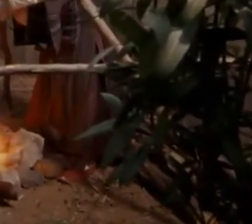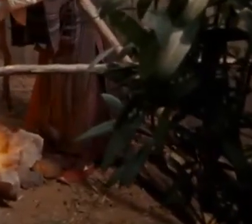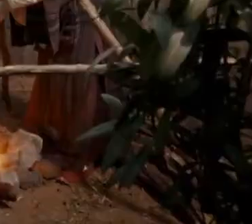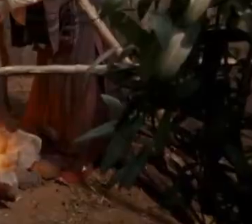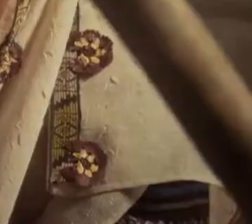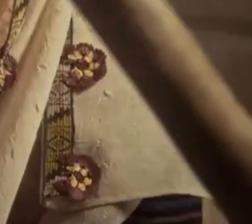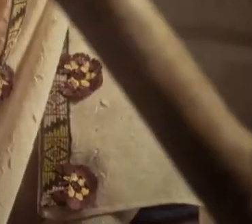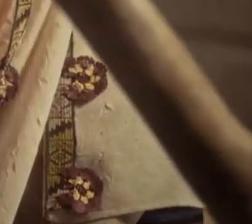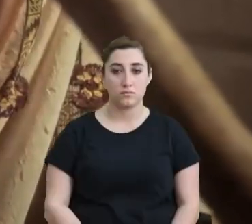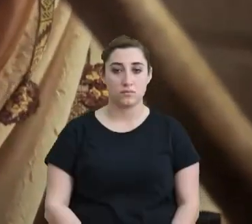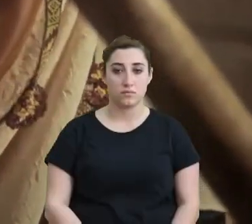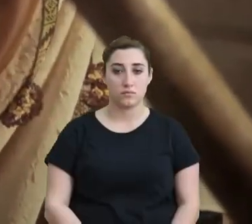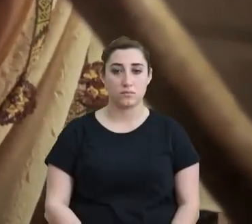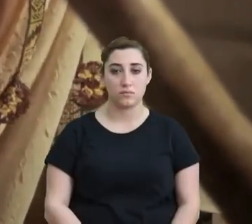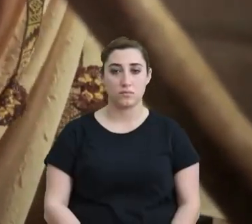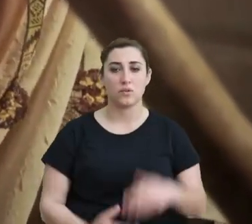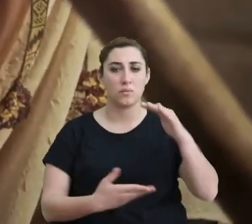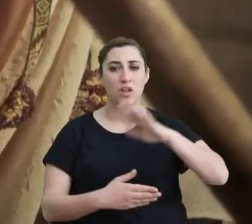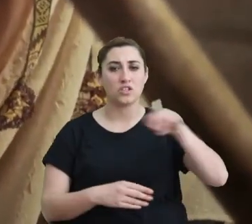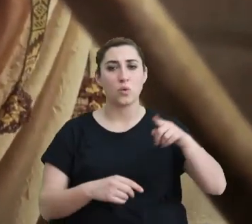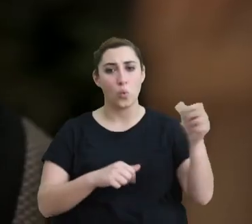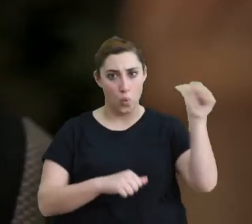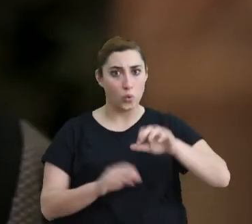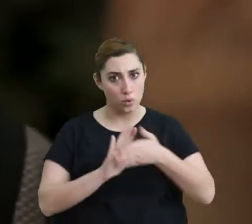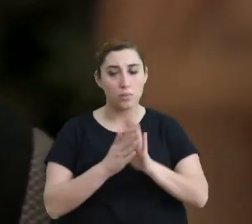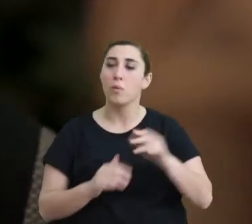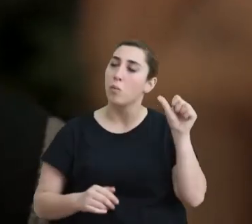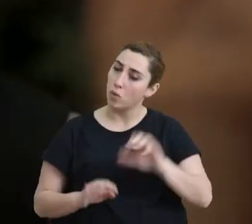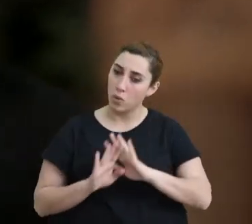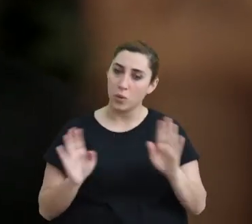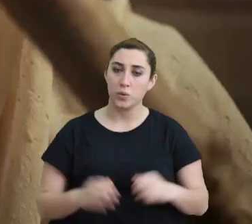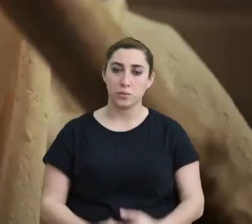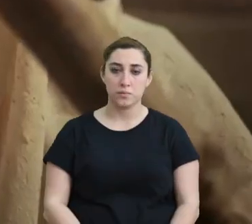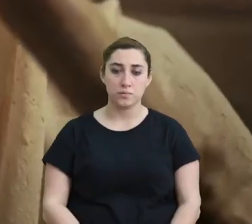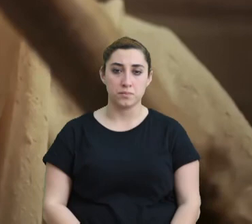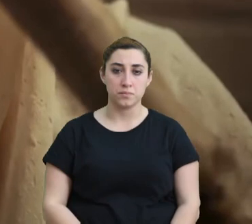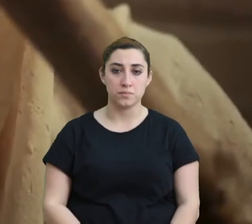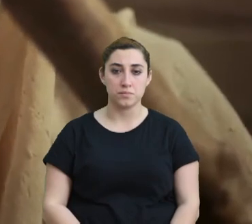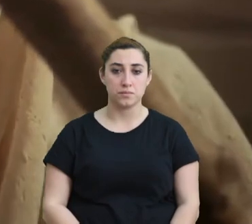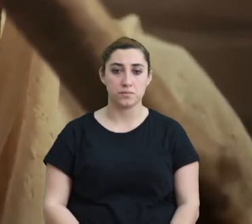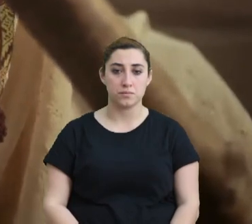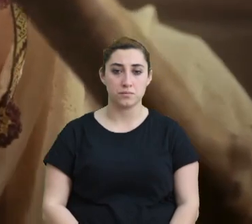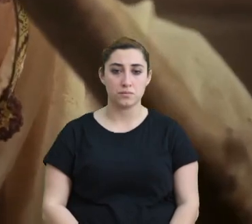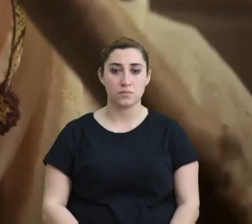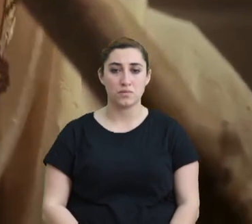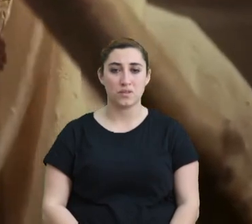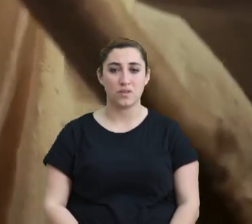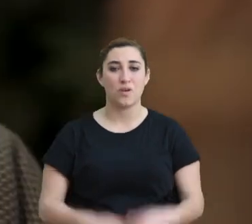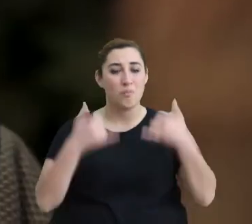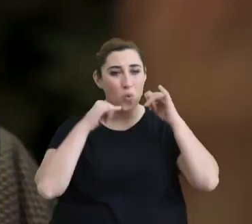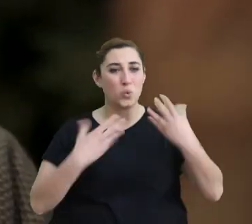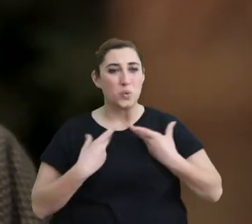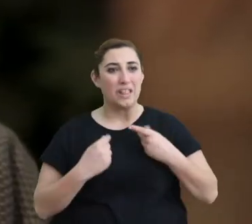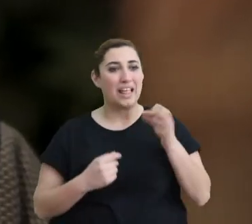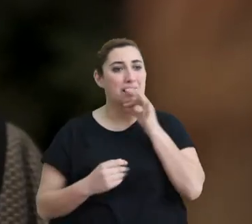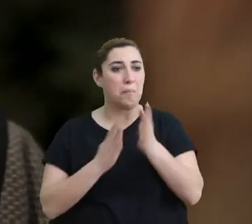boşaltıyor. Batraş şekerini de koydun mu Kasım ağa? Koydum hanım ona. Alacanın sütü kesildi